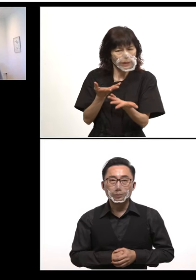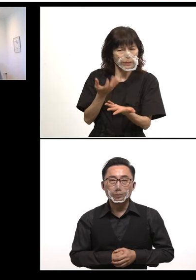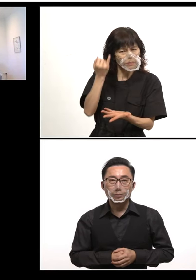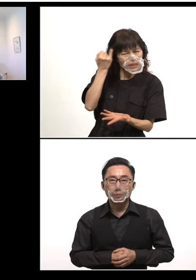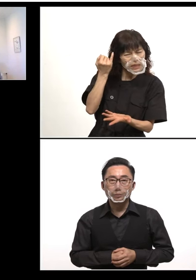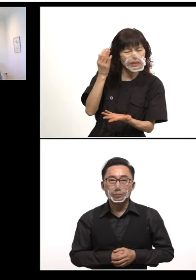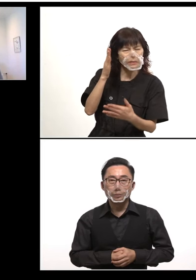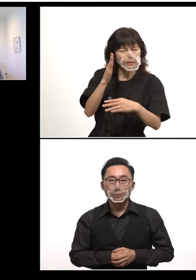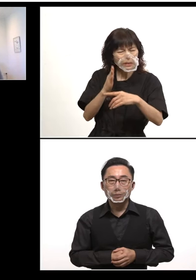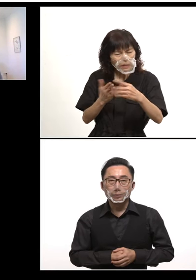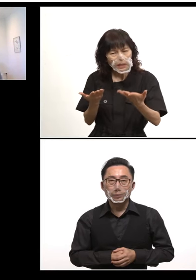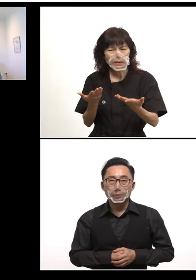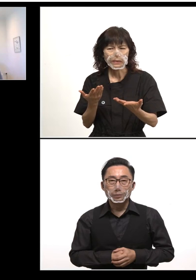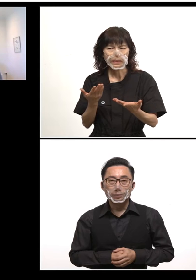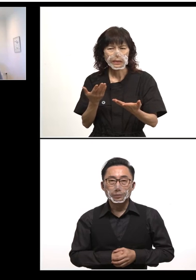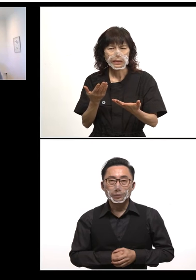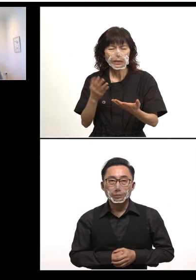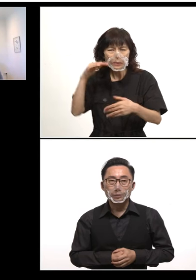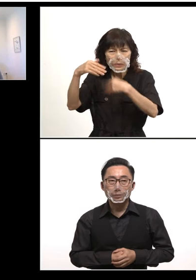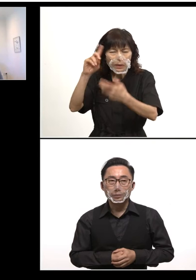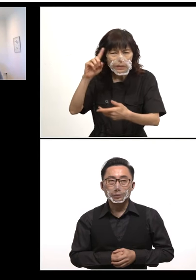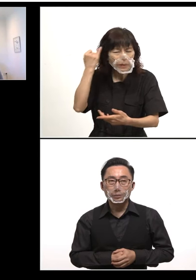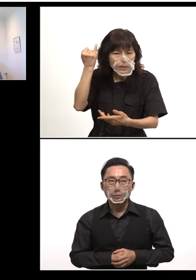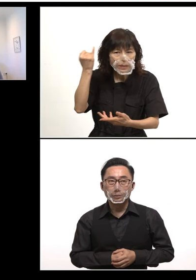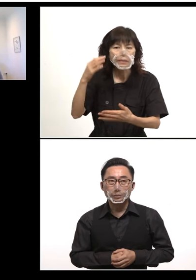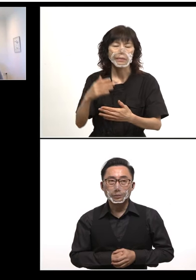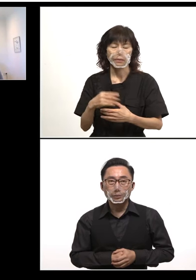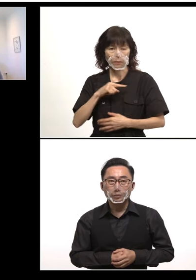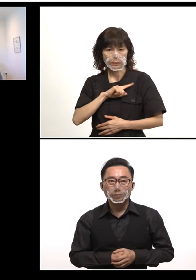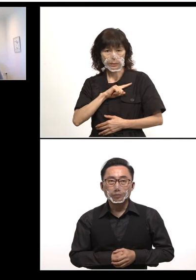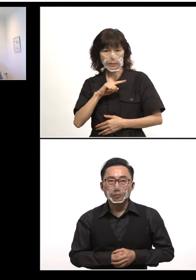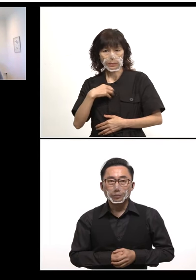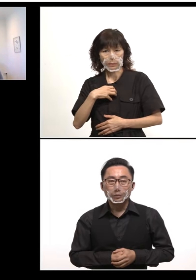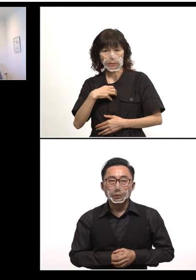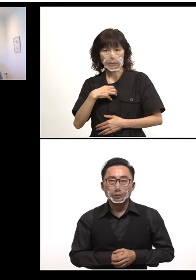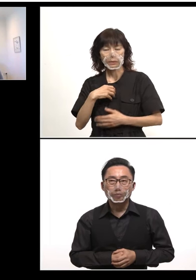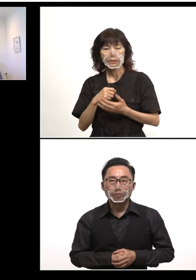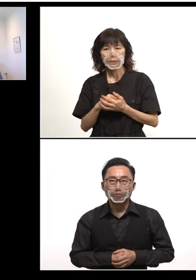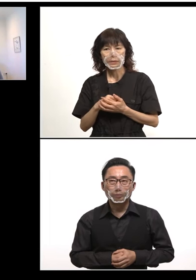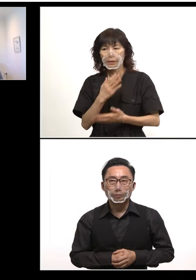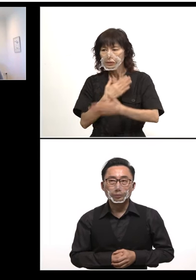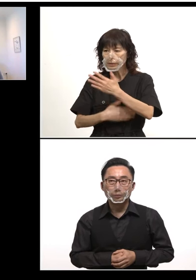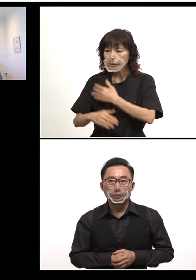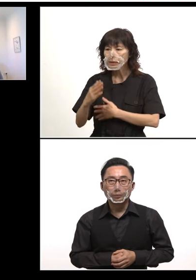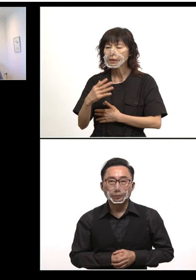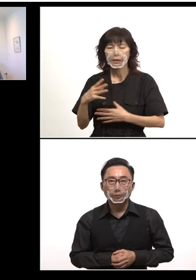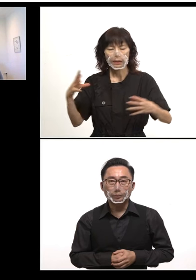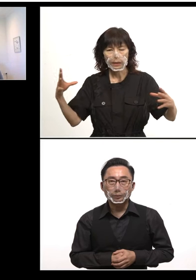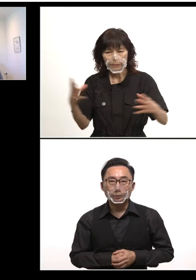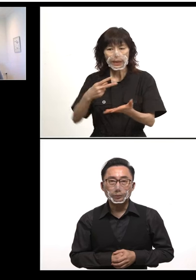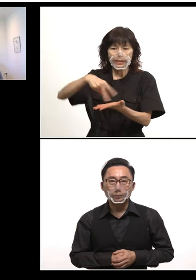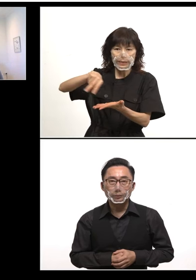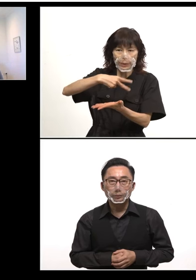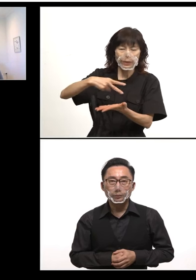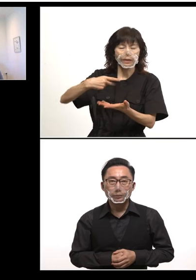未見到佢嘅可能性。即係譬如在於我嚟講，我係覺得啊，如果我有機會同身體唔同能力嘅朋友去跳